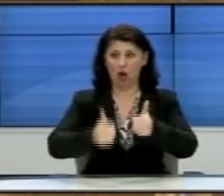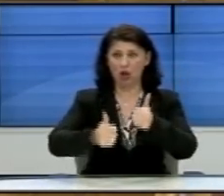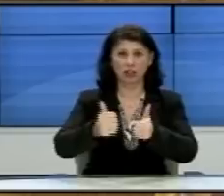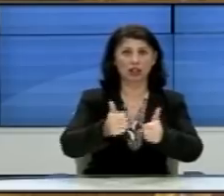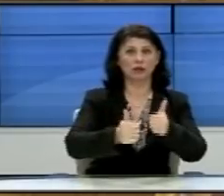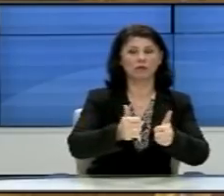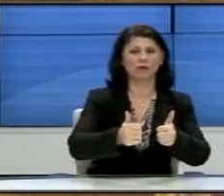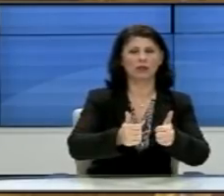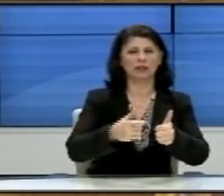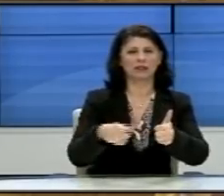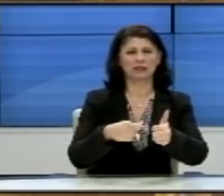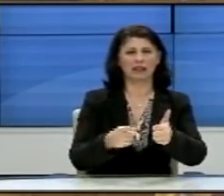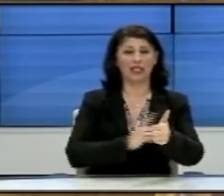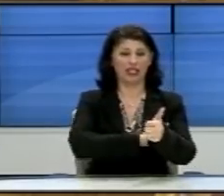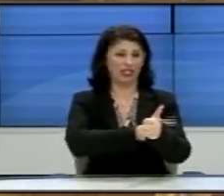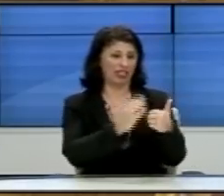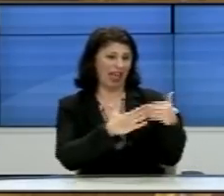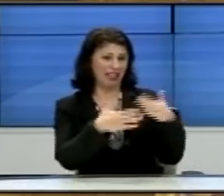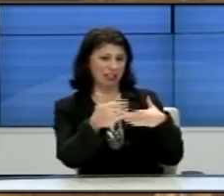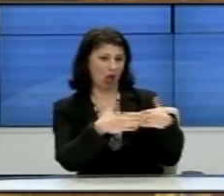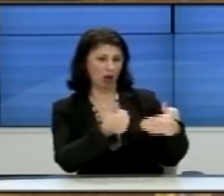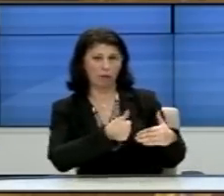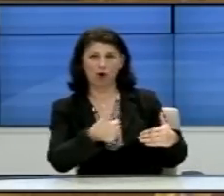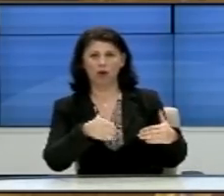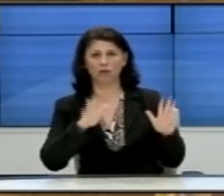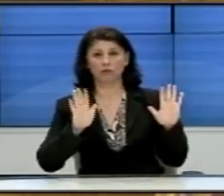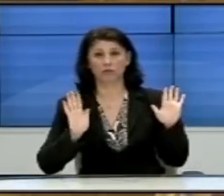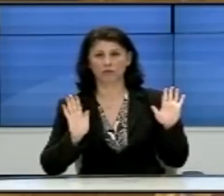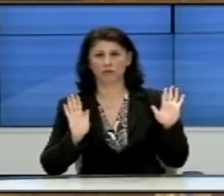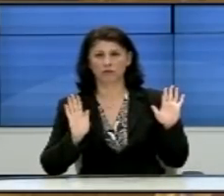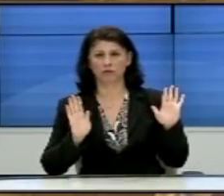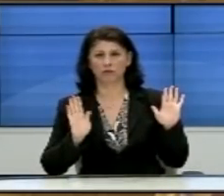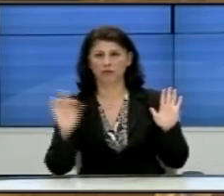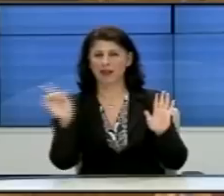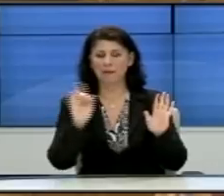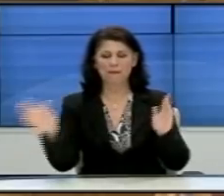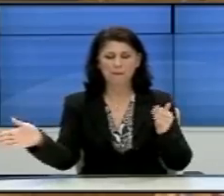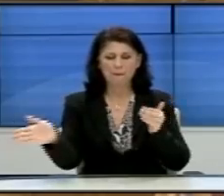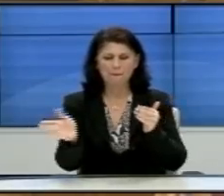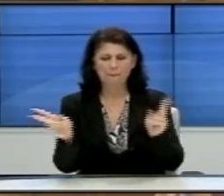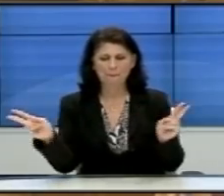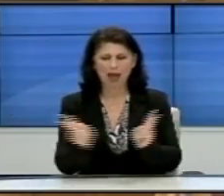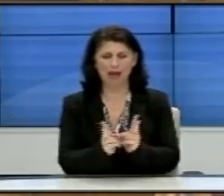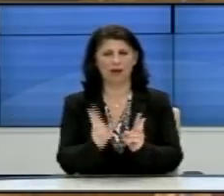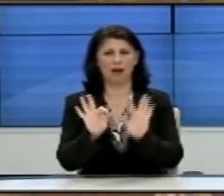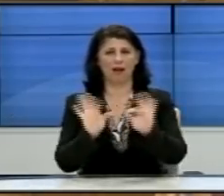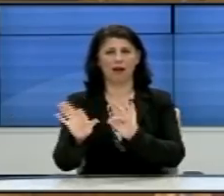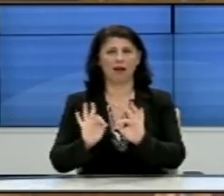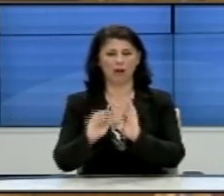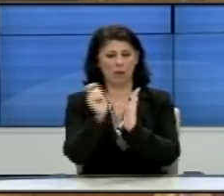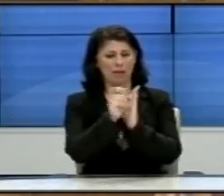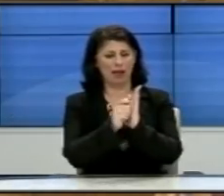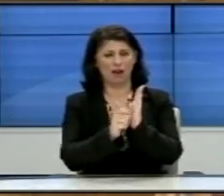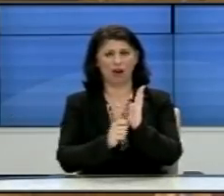ανταγωνισμού και των διαφόρων δεξιοτήτων. Και προπαντός μην περιορίζετε τις επιλογές τους στο μηχανογραφικό,